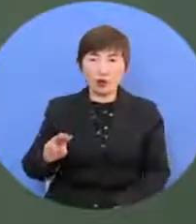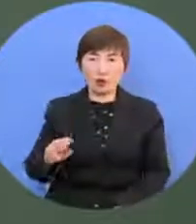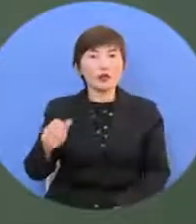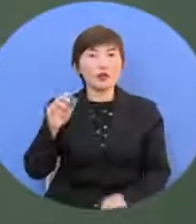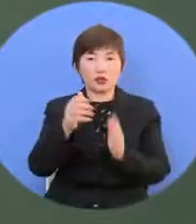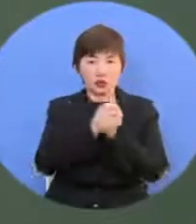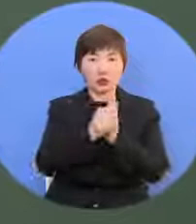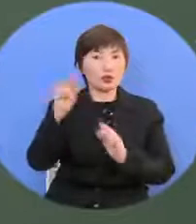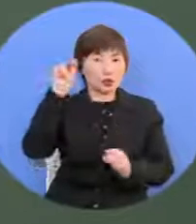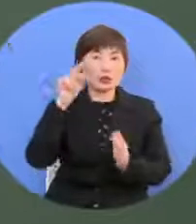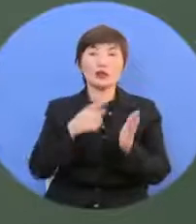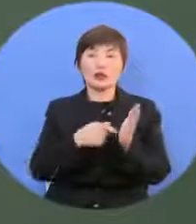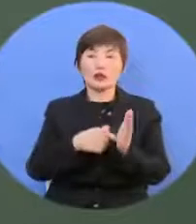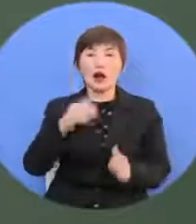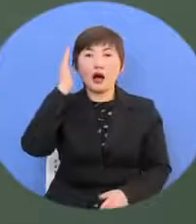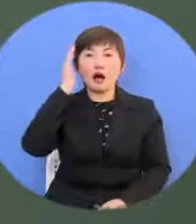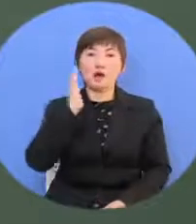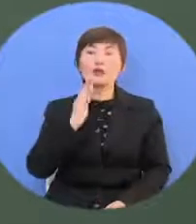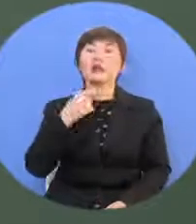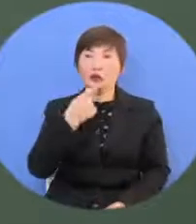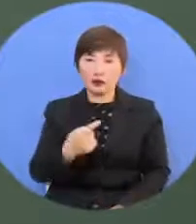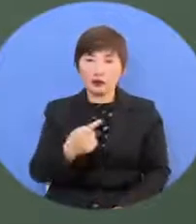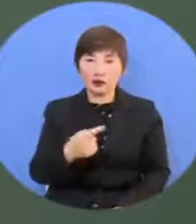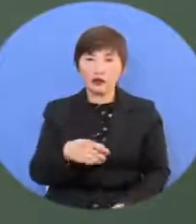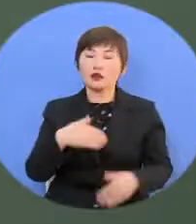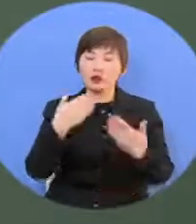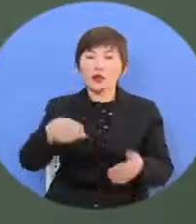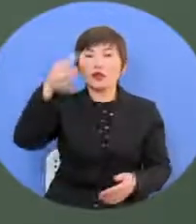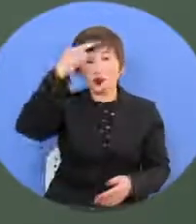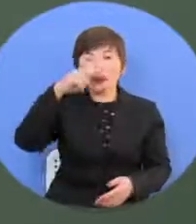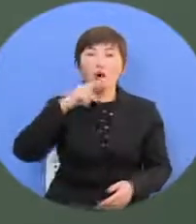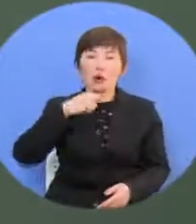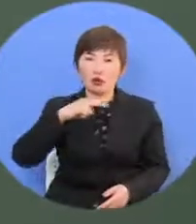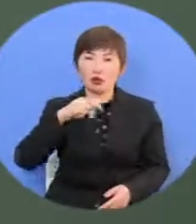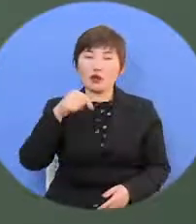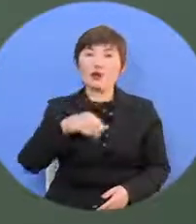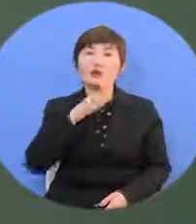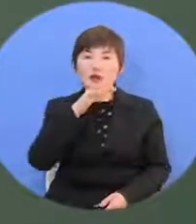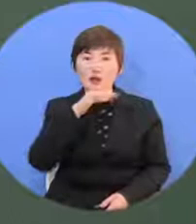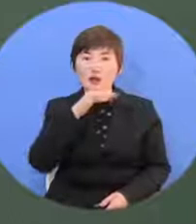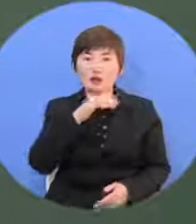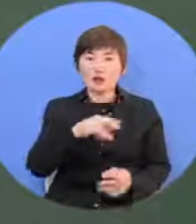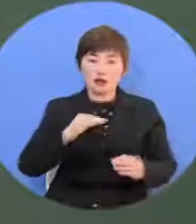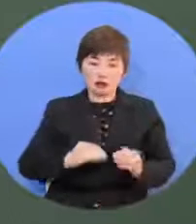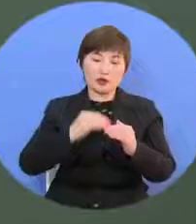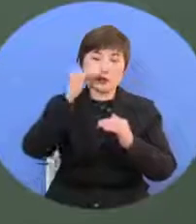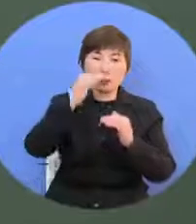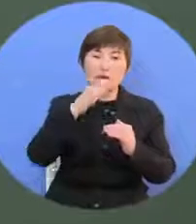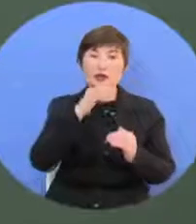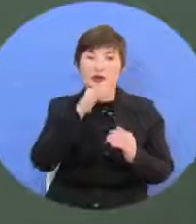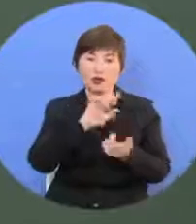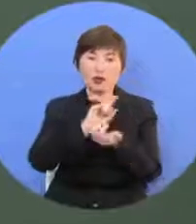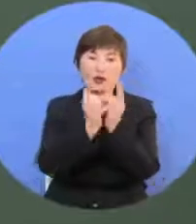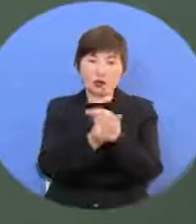чадвар суралцах хэрэгтэй. Эцэг эхчүүдтэй хандаж хэлэхэд таны хүү болон охин энэ насанд шилжилтийн насны өөрчлөлтүүд гарах